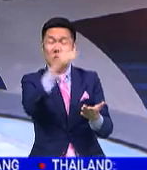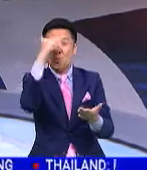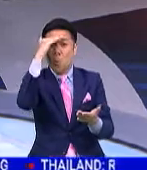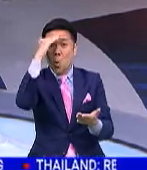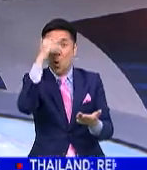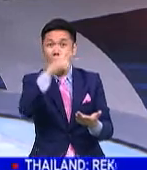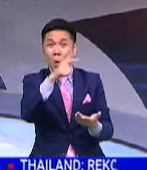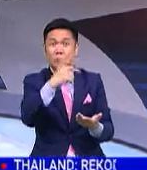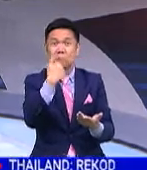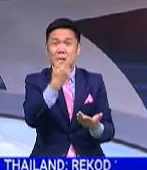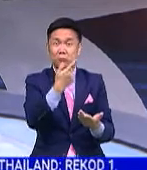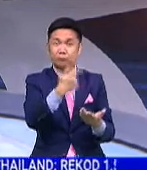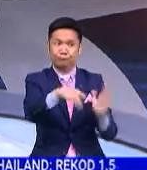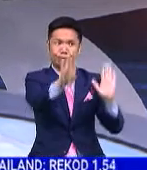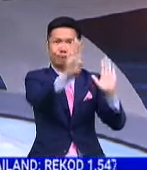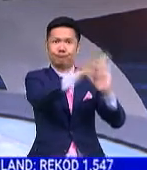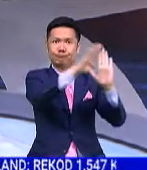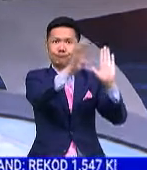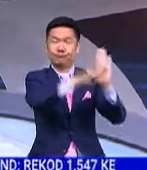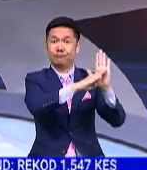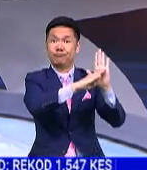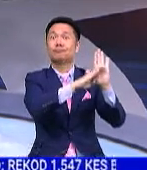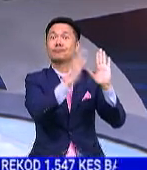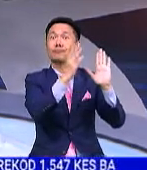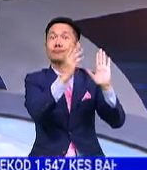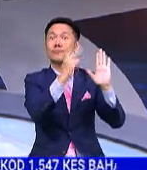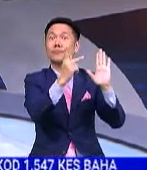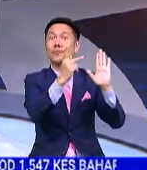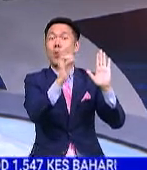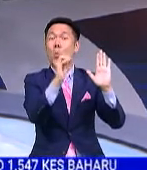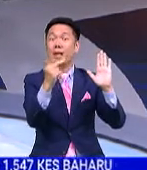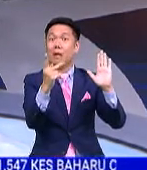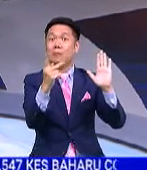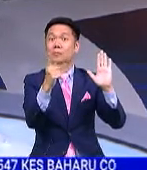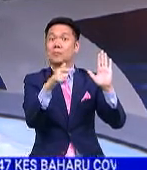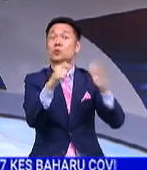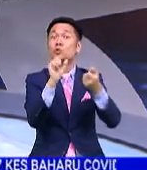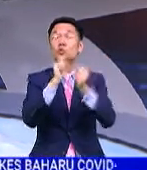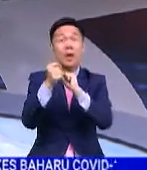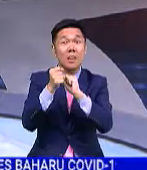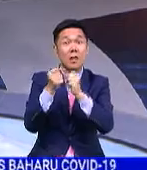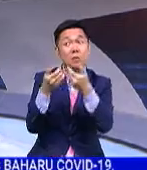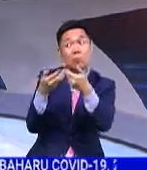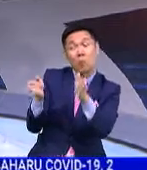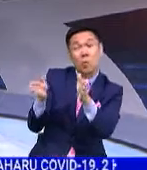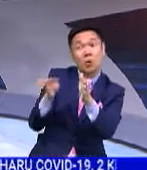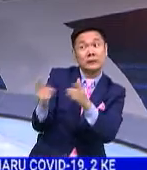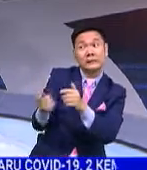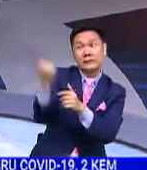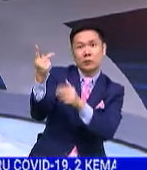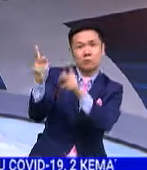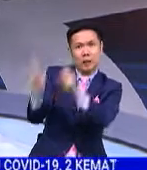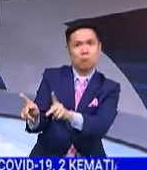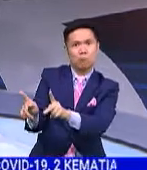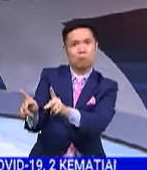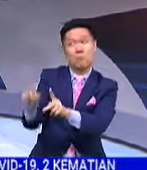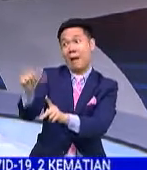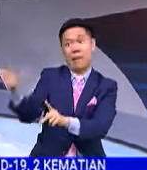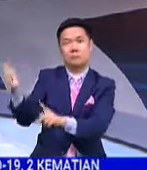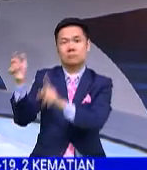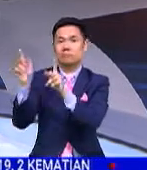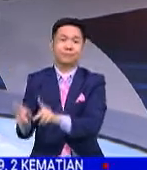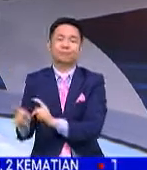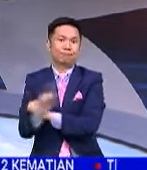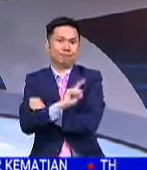Joko yang dikatakan menetapkan syarat aktiviti kokurikulum termasuk subkhan hanya terbuka untuk satu kaum saja